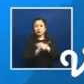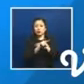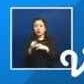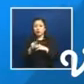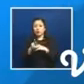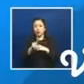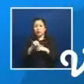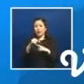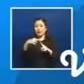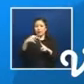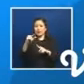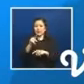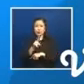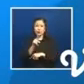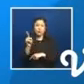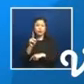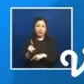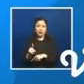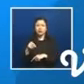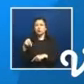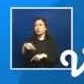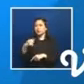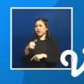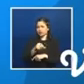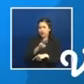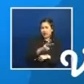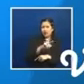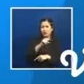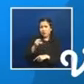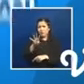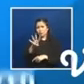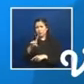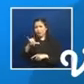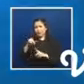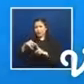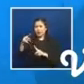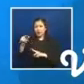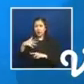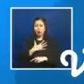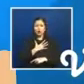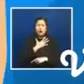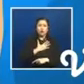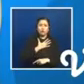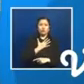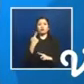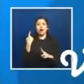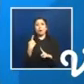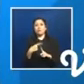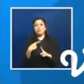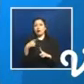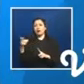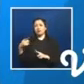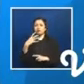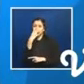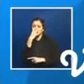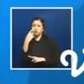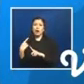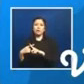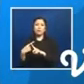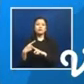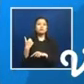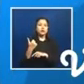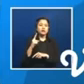Dosis dapat diberikan 3-4 liter per menit bila kondisi sesak meningkat. Namun saat kondisi pasien semakin